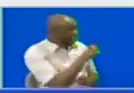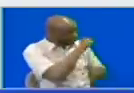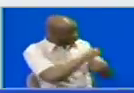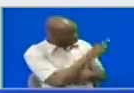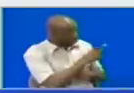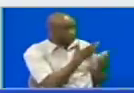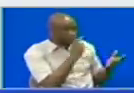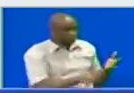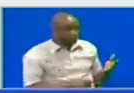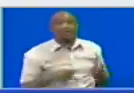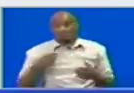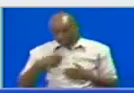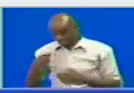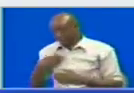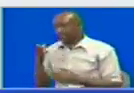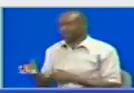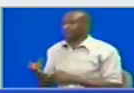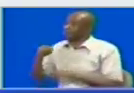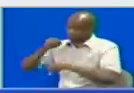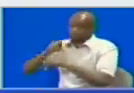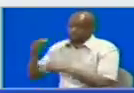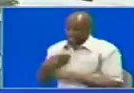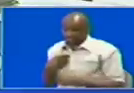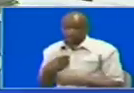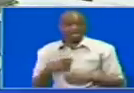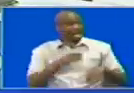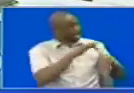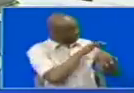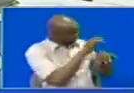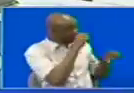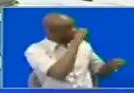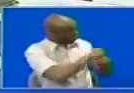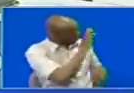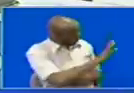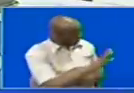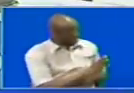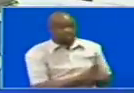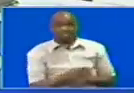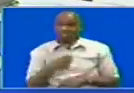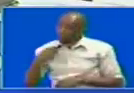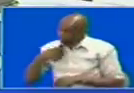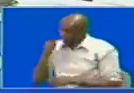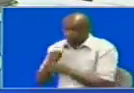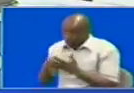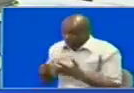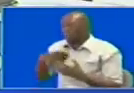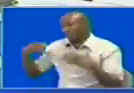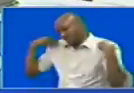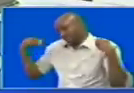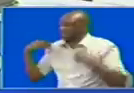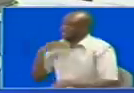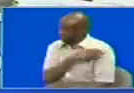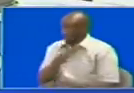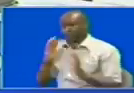Mko wasoma? Nilikuwa nilikuwa highway. Haukutatizika sasa na masomo? Ilikuwa na kidogo mwanzo kwa shule. Maana yake tulikuwa tunafanya mazoezi jioni.